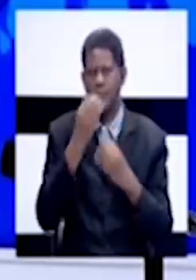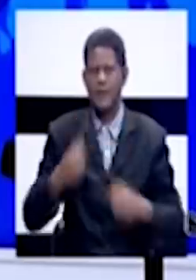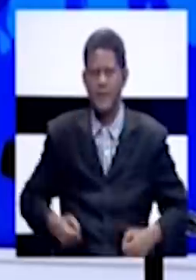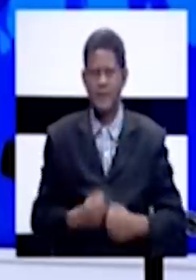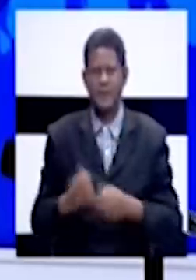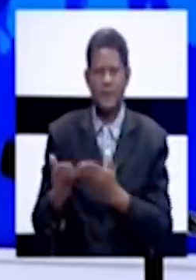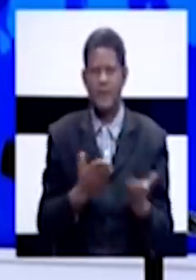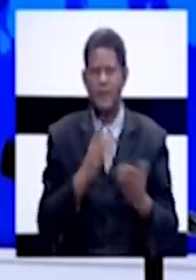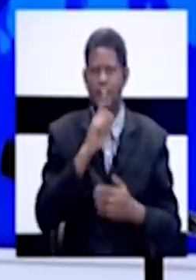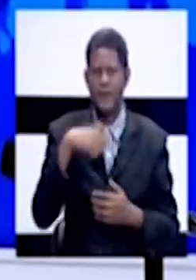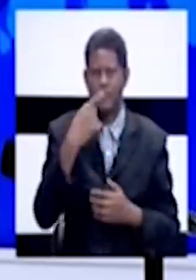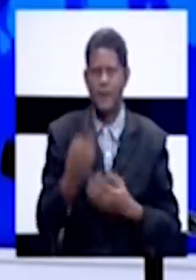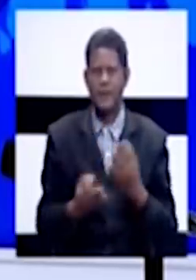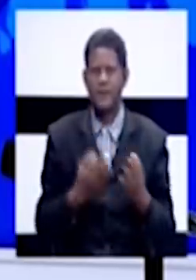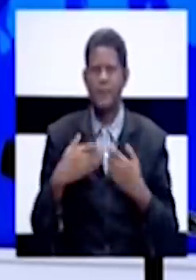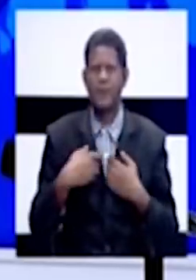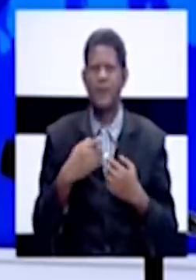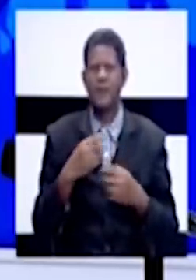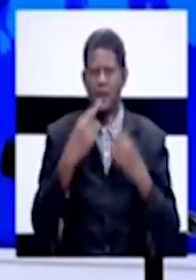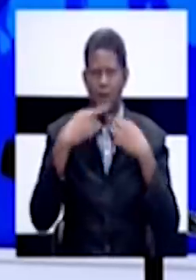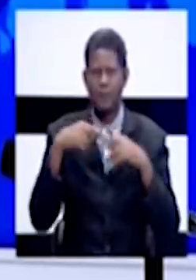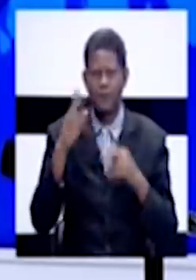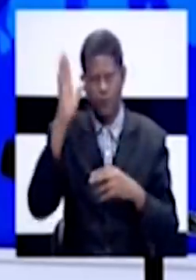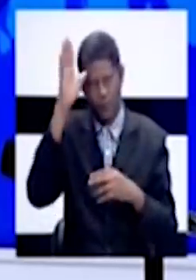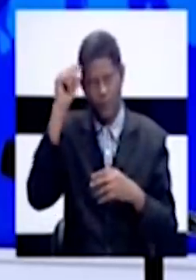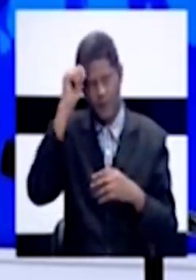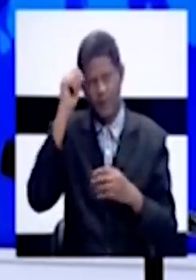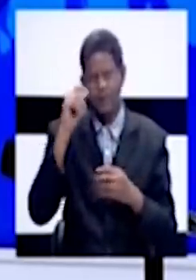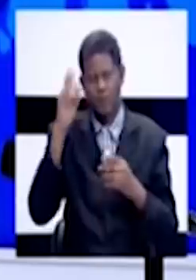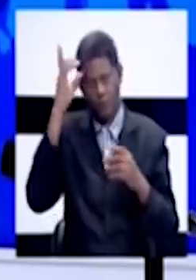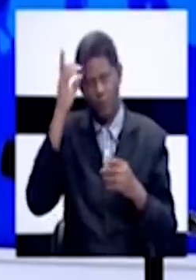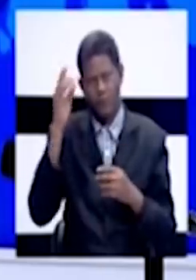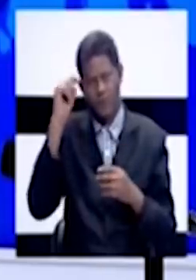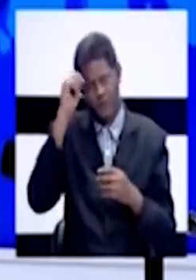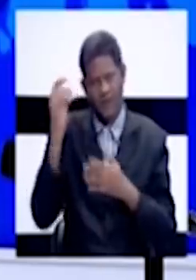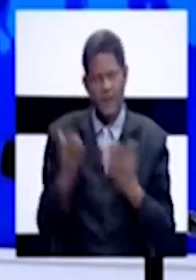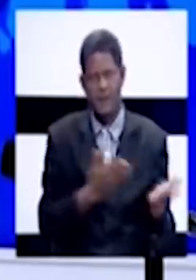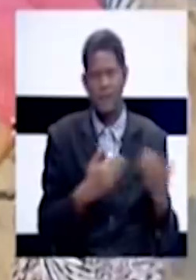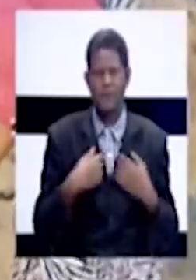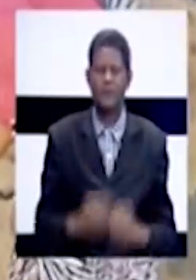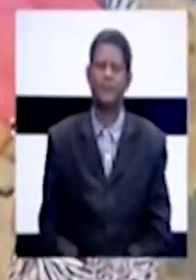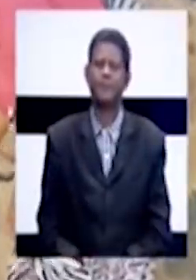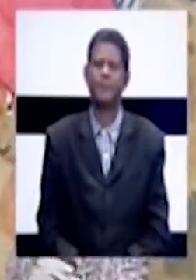ክነቕርብ ኢና ብማል ድማ ሓቢሮም ኣለዉ። ንፀብጻብ ጎይቶኦም ተኸስተ ክብሮም ተስፋይ ከም ዝስዕብ ክቕርቦ እዩ።